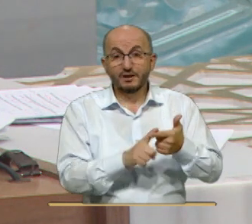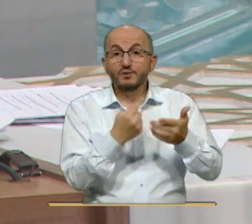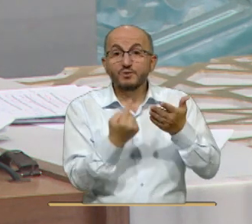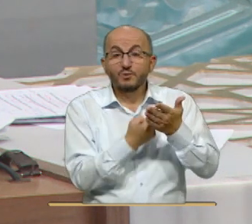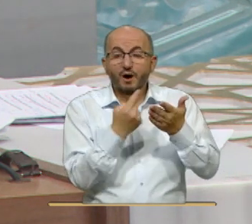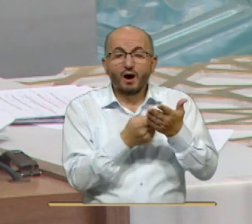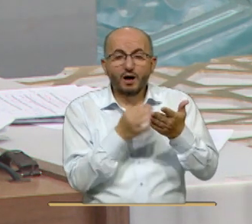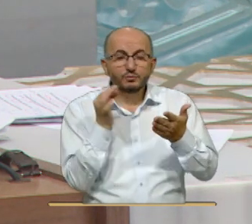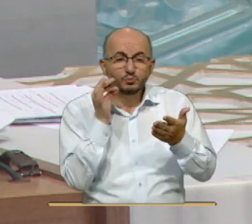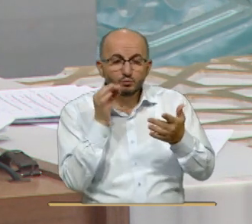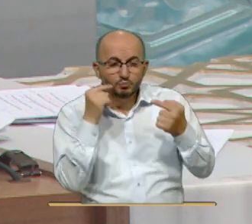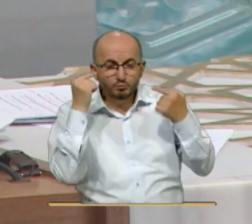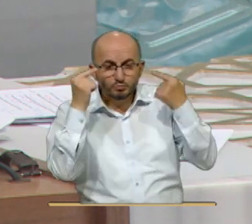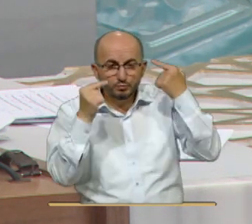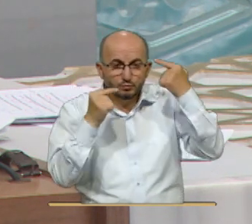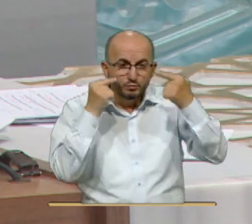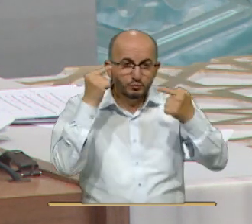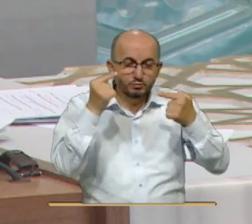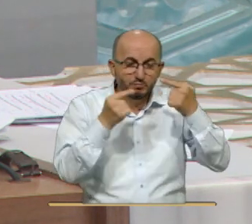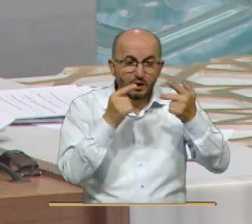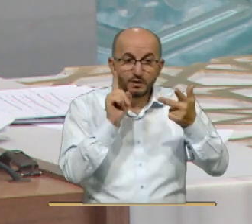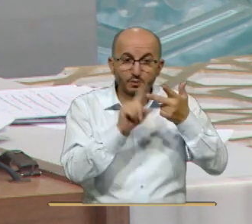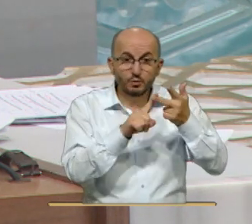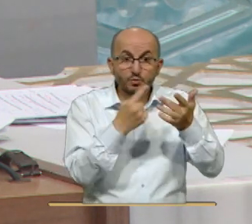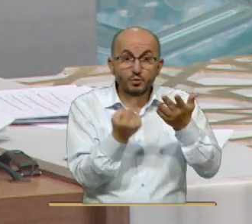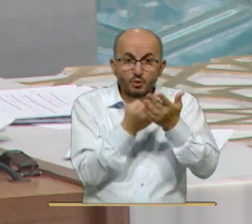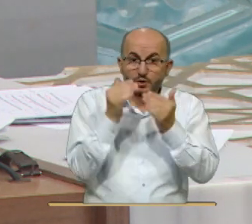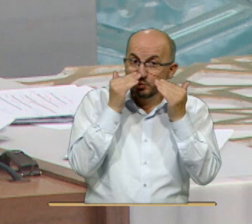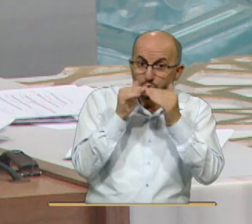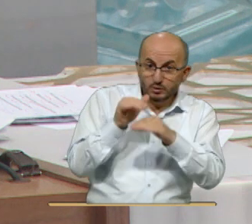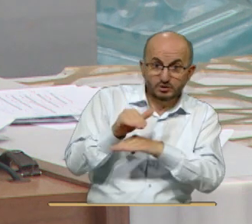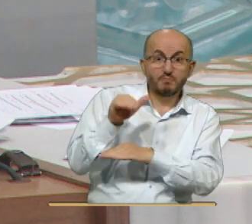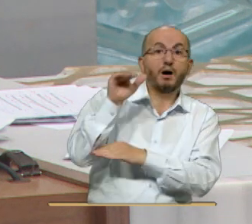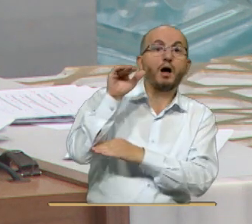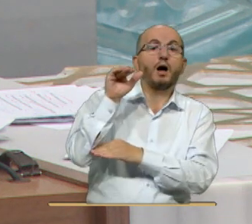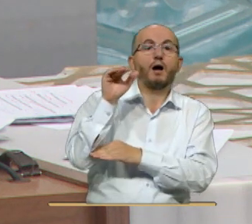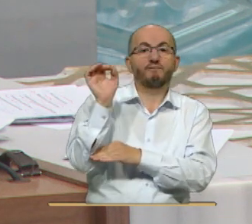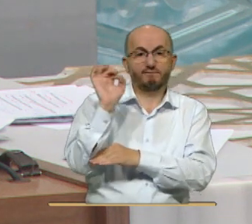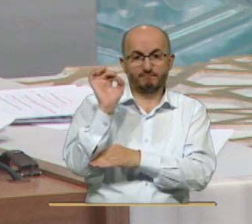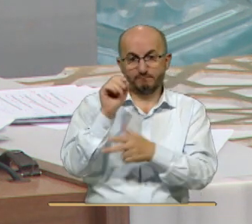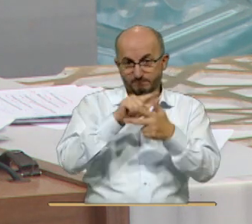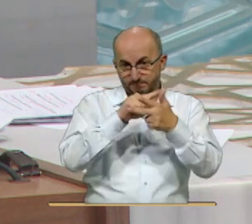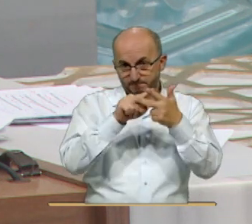Kur'an üzerinde düşünmek ve Kur'an'ı yaşamak. Evet.